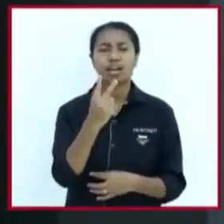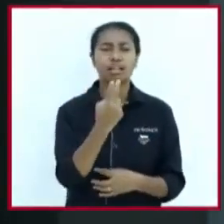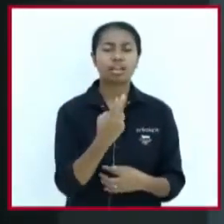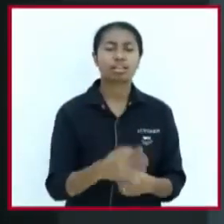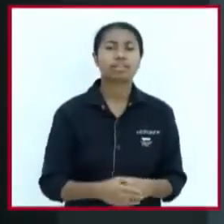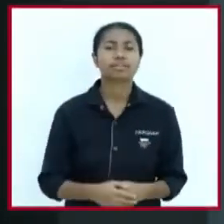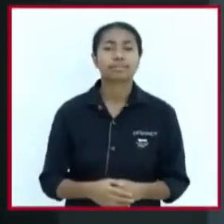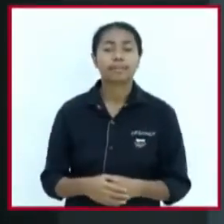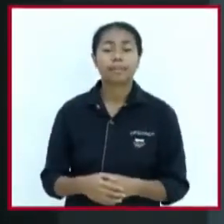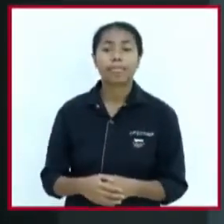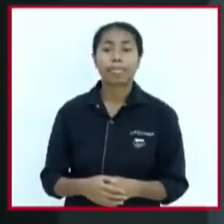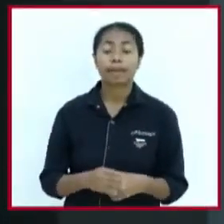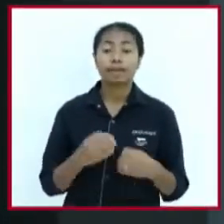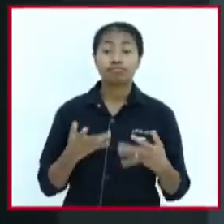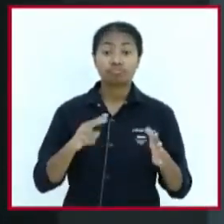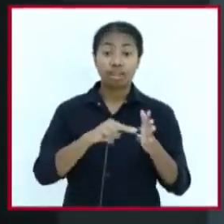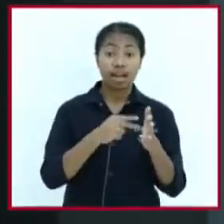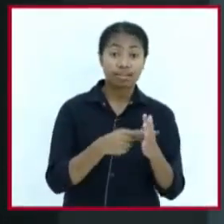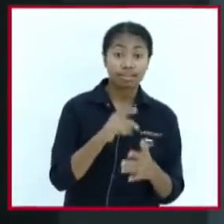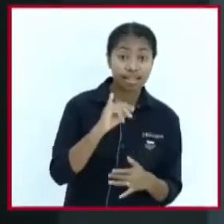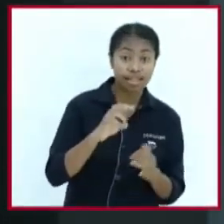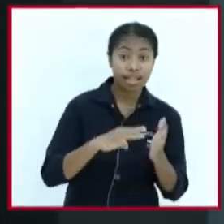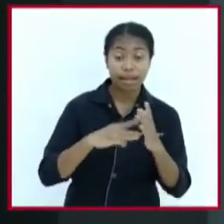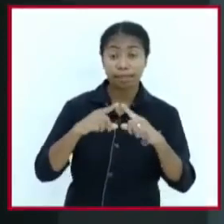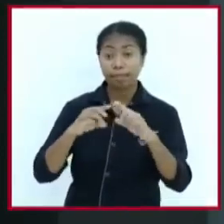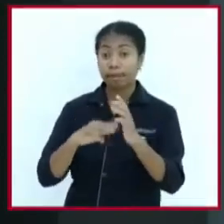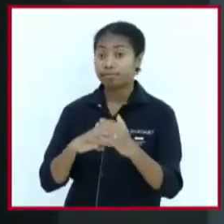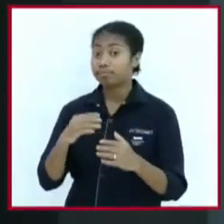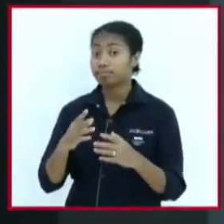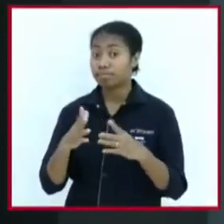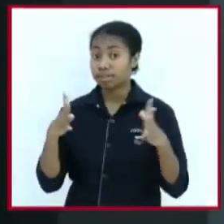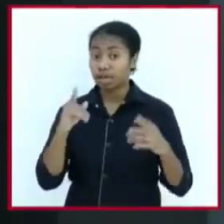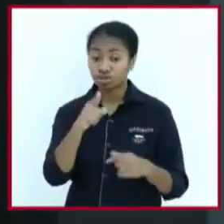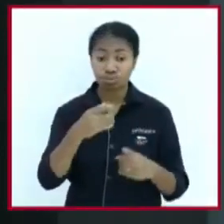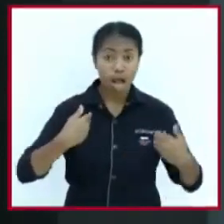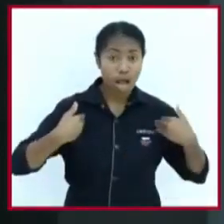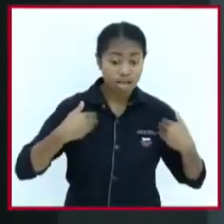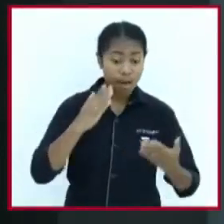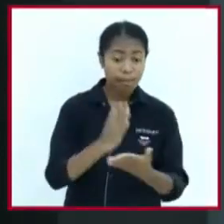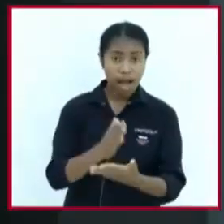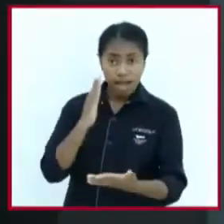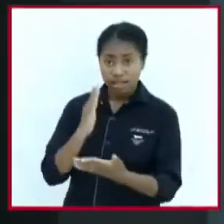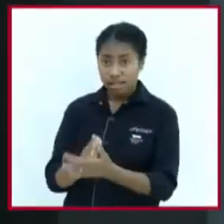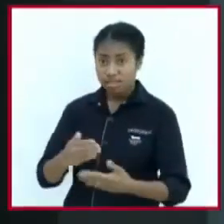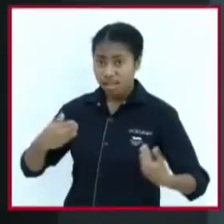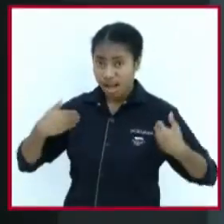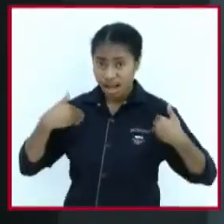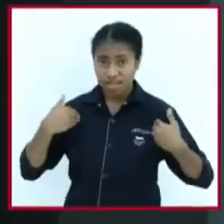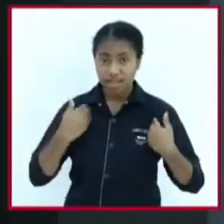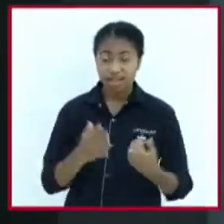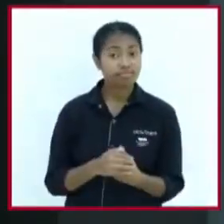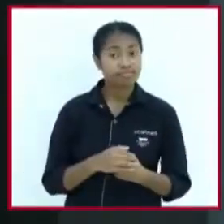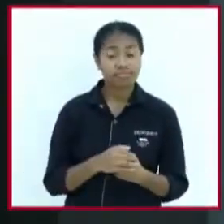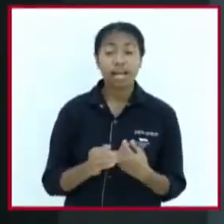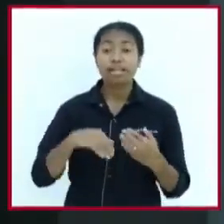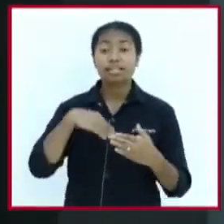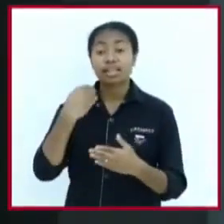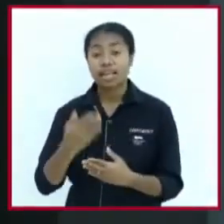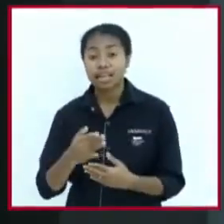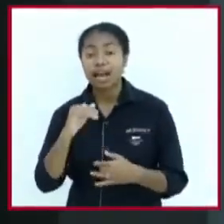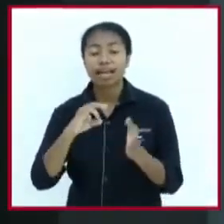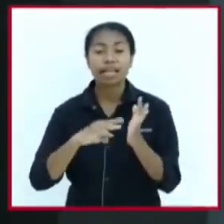berarti imam besar Harun itu ada batasnya sehingga imamnya